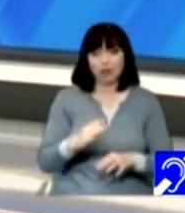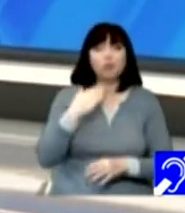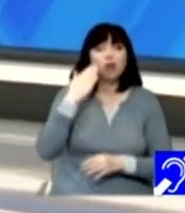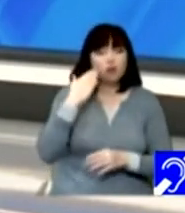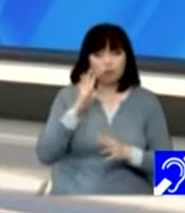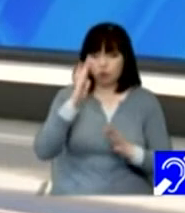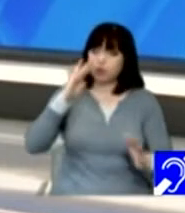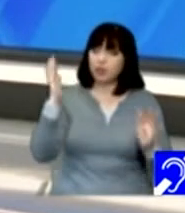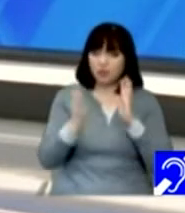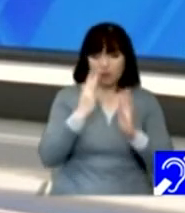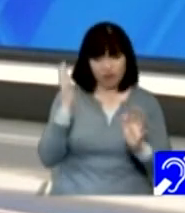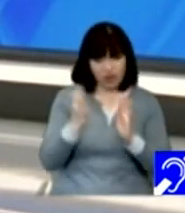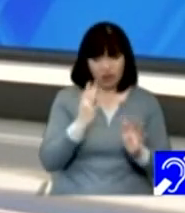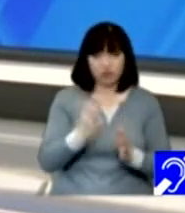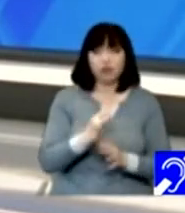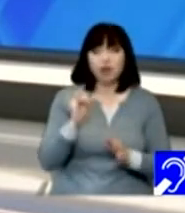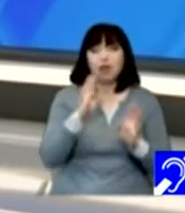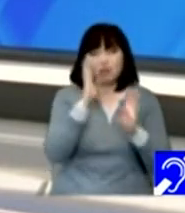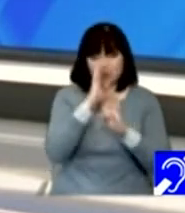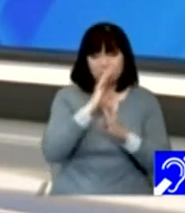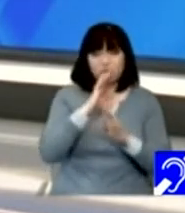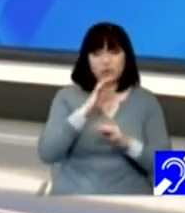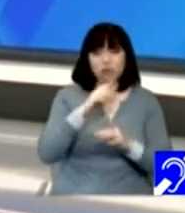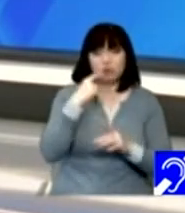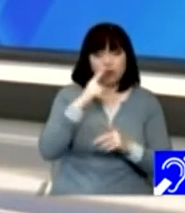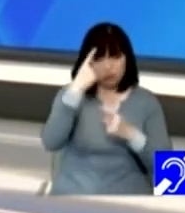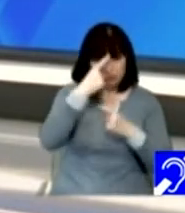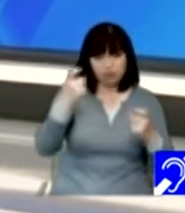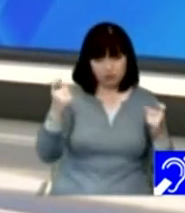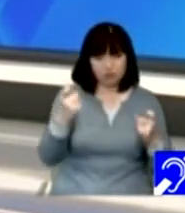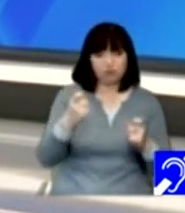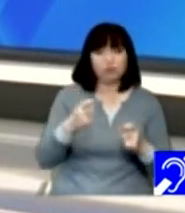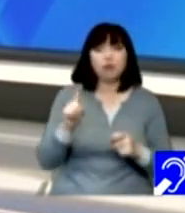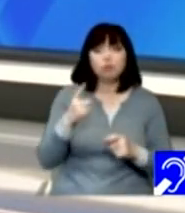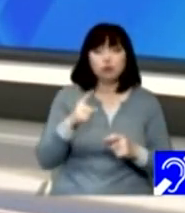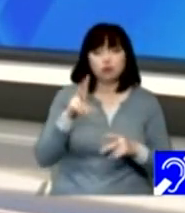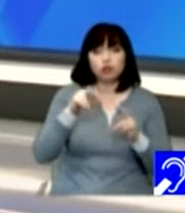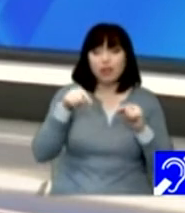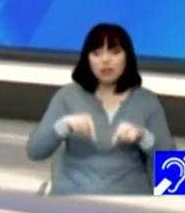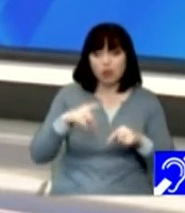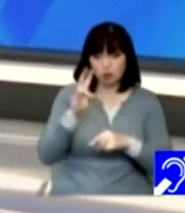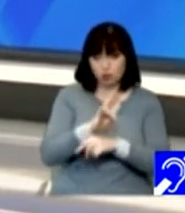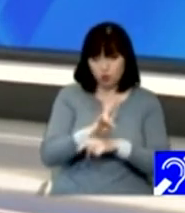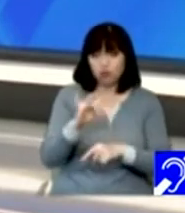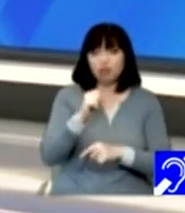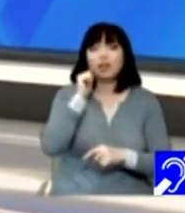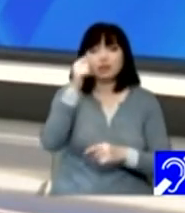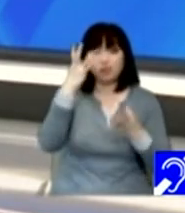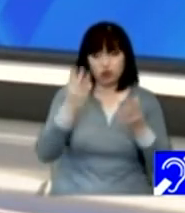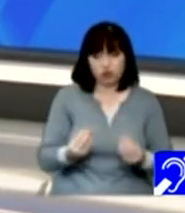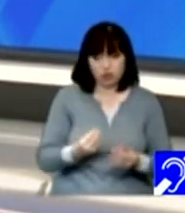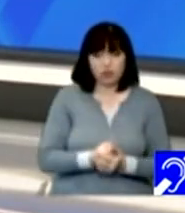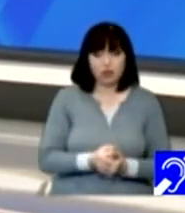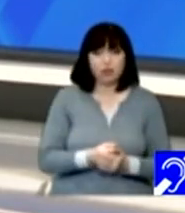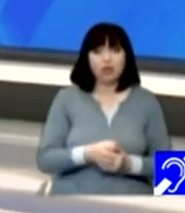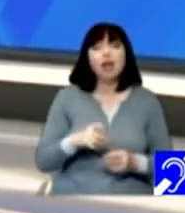fi vântoasă în majoritatea regiunilor și meteorologii au emis mai multe avertizări în acest sens, valabile pentru această noapte și pentru ziua de mâine. Cu